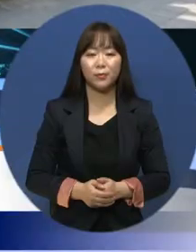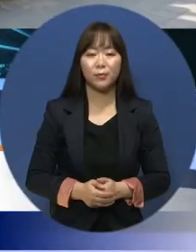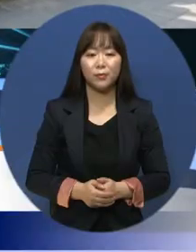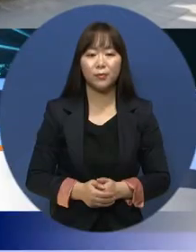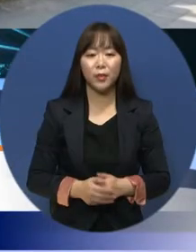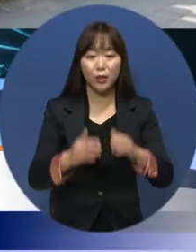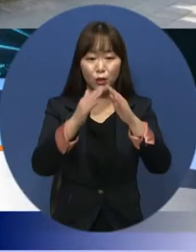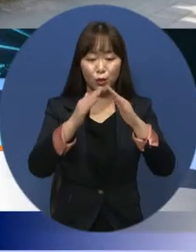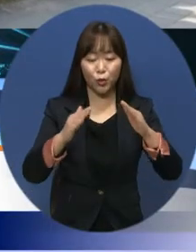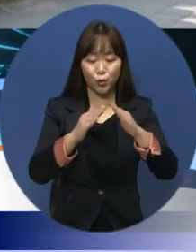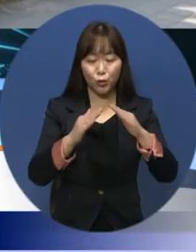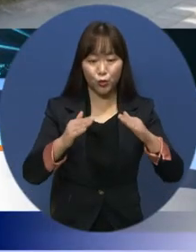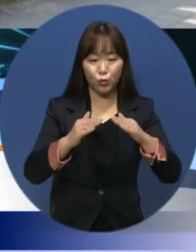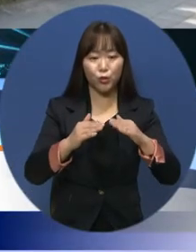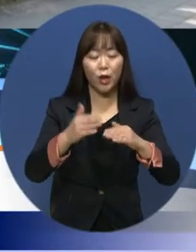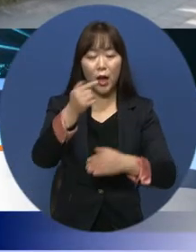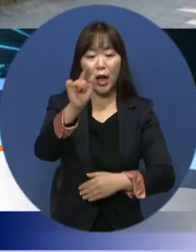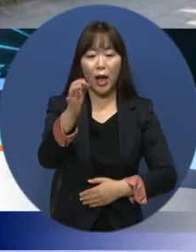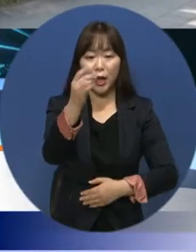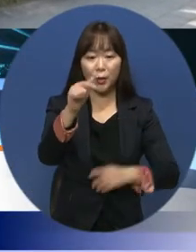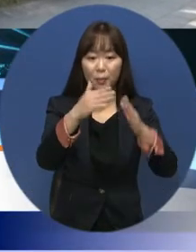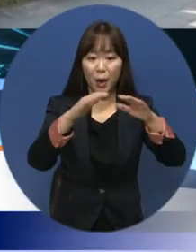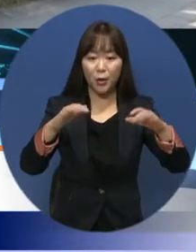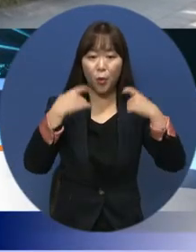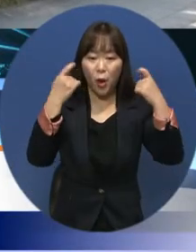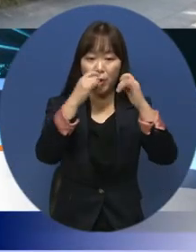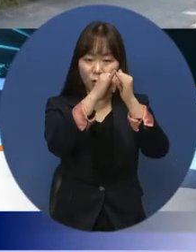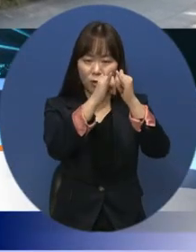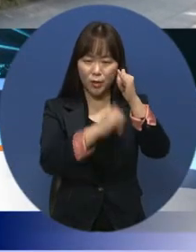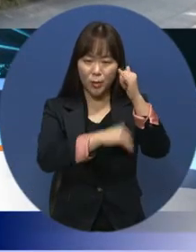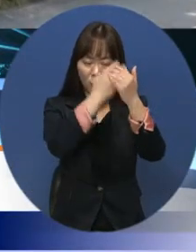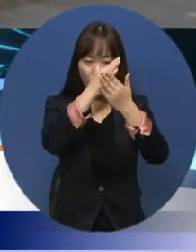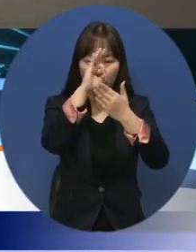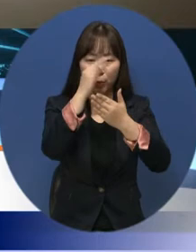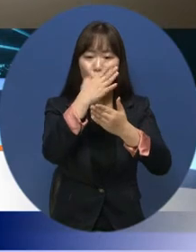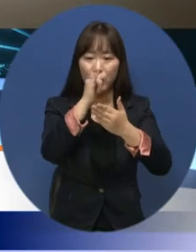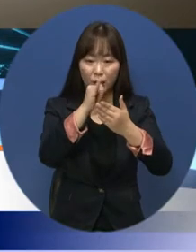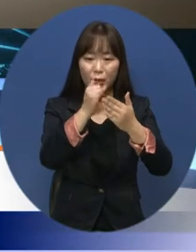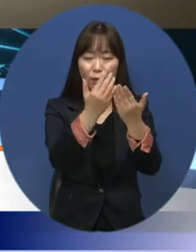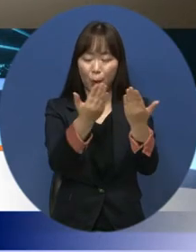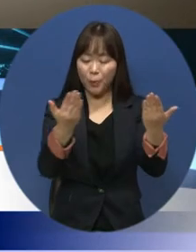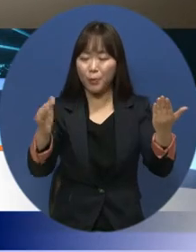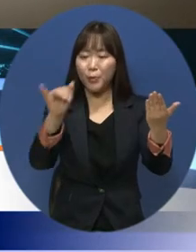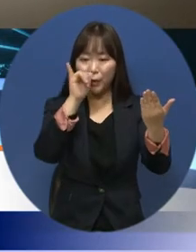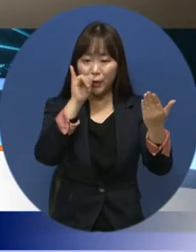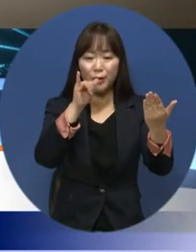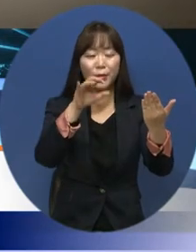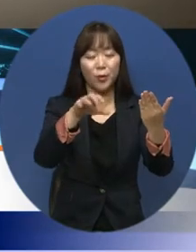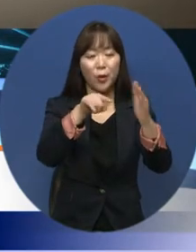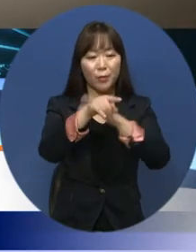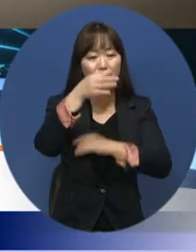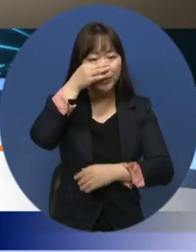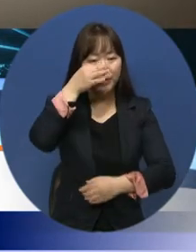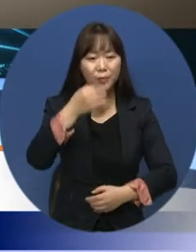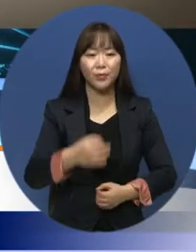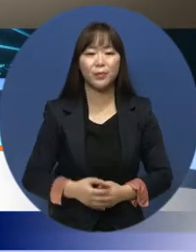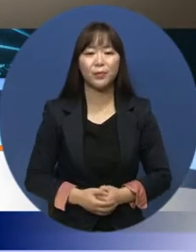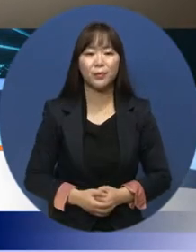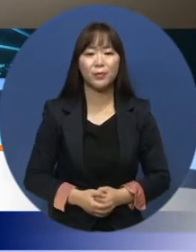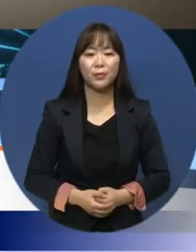전주 한옥마을에 관광 역사를 한눈에 볼 수 있는 전시가 열렸습니다 전시회 현장에 임지은 기자가